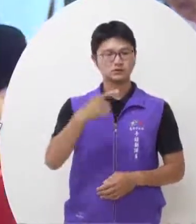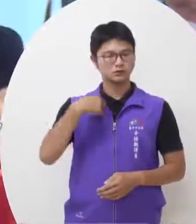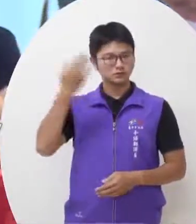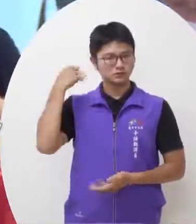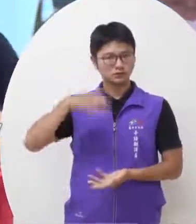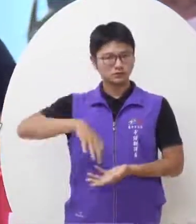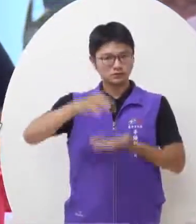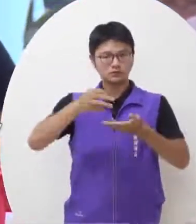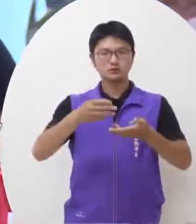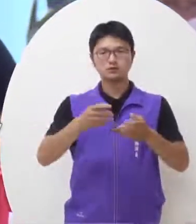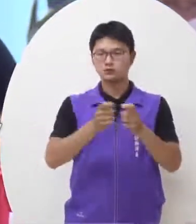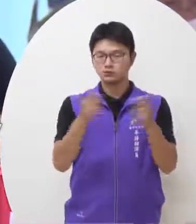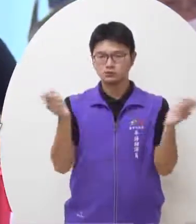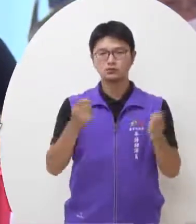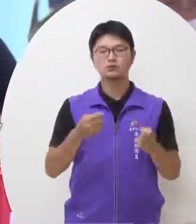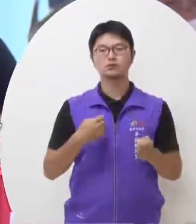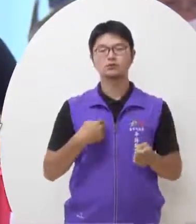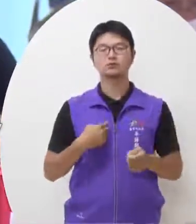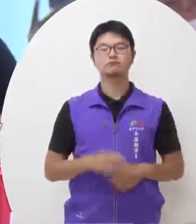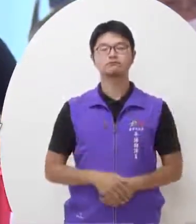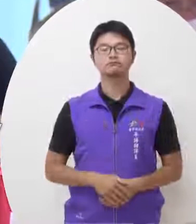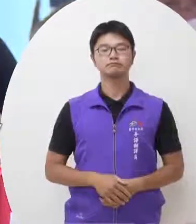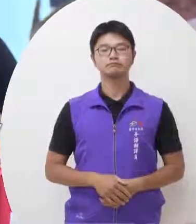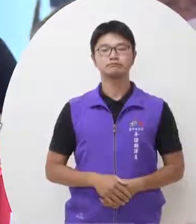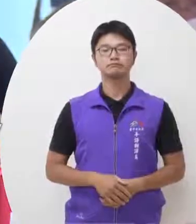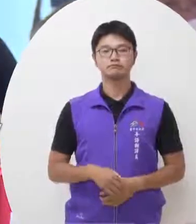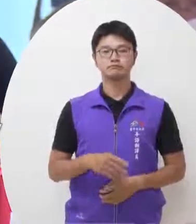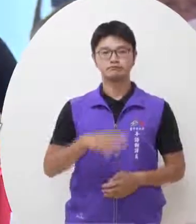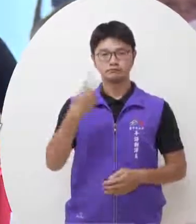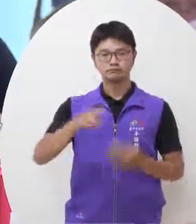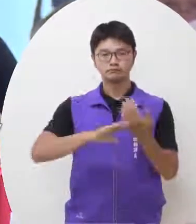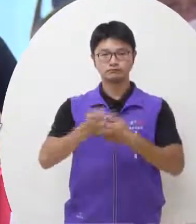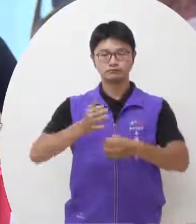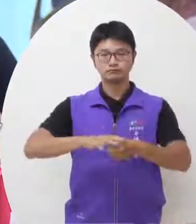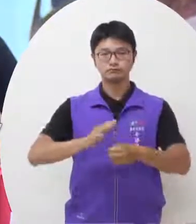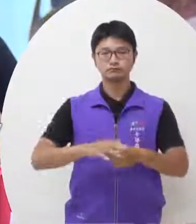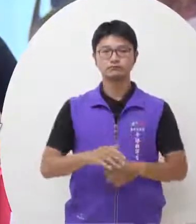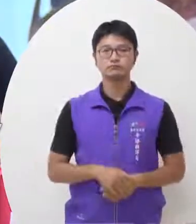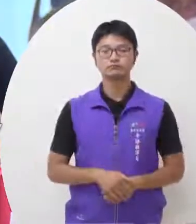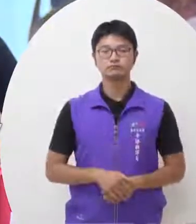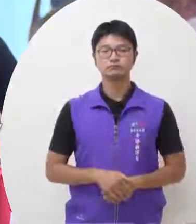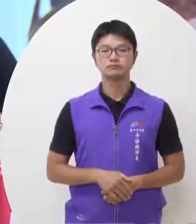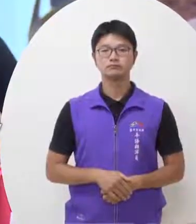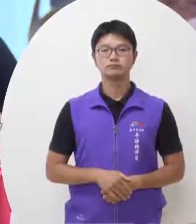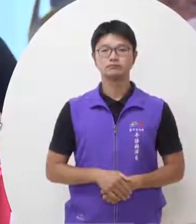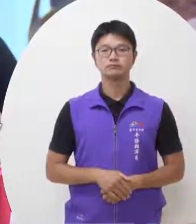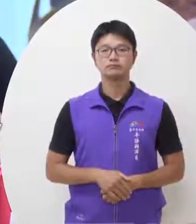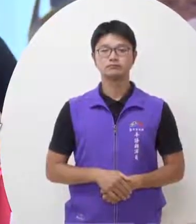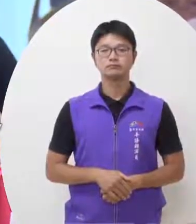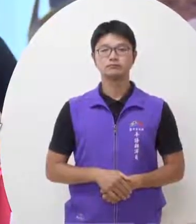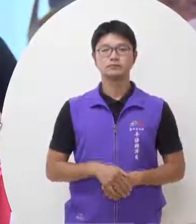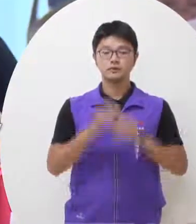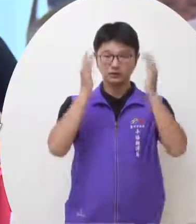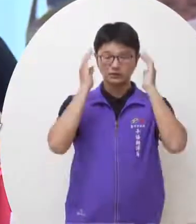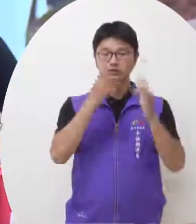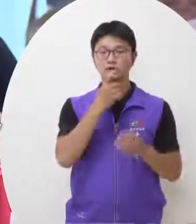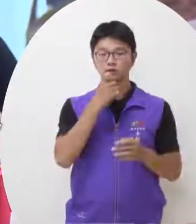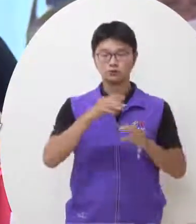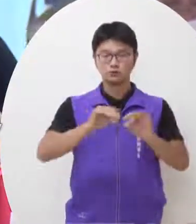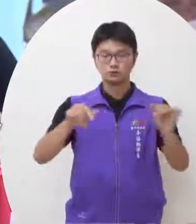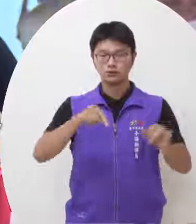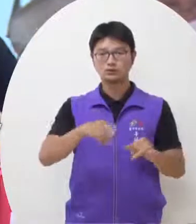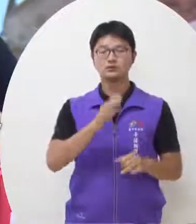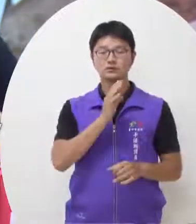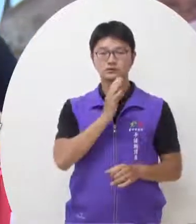件，我今天才提在这个地方。另外再补充一点，就是说下地区外围人行道黑板是弧根，